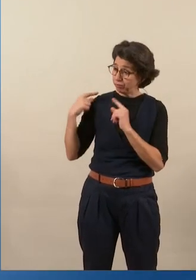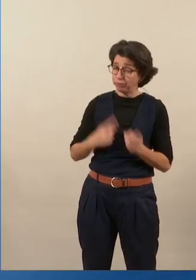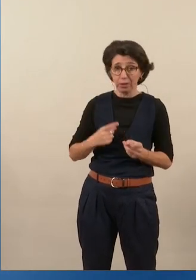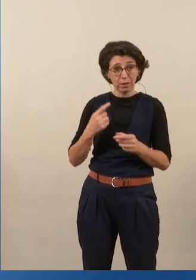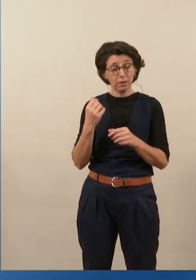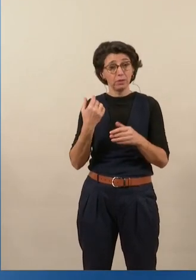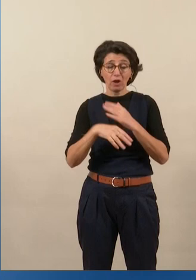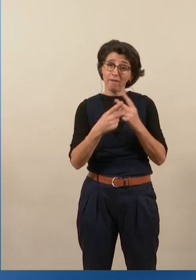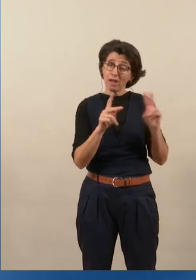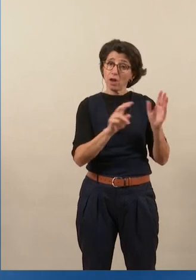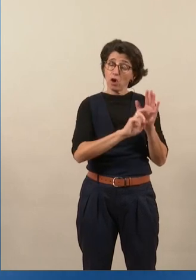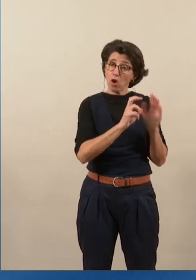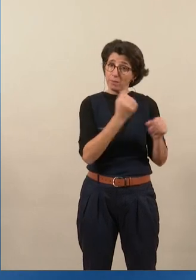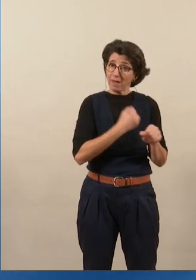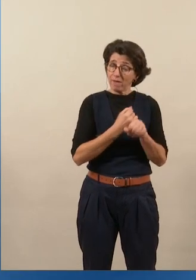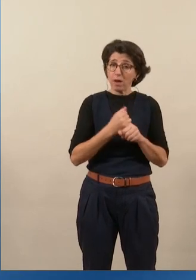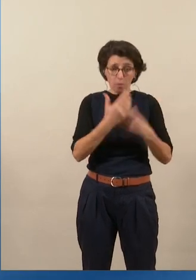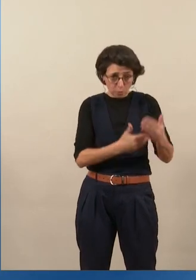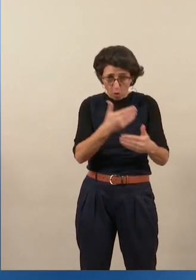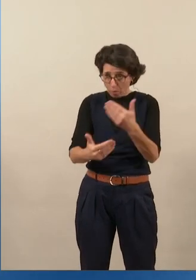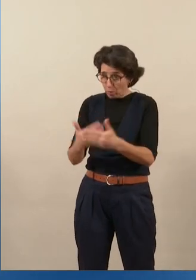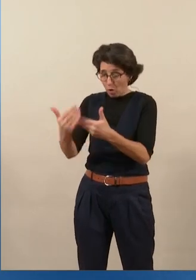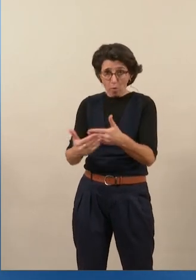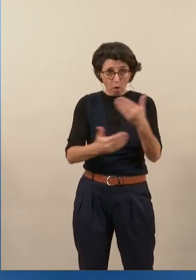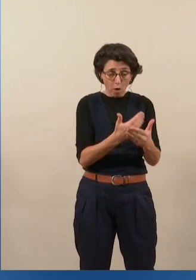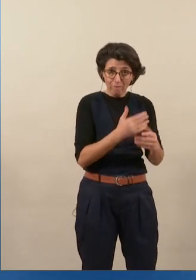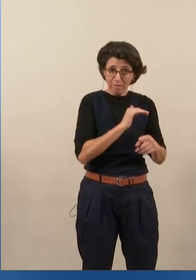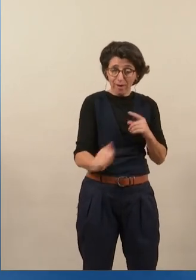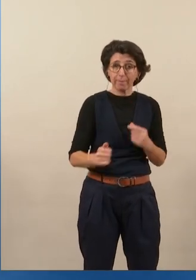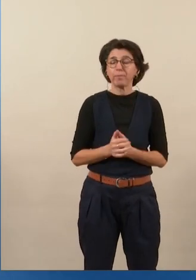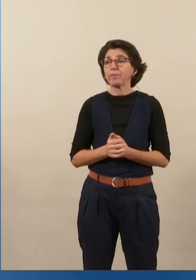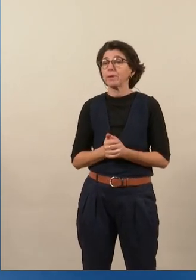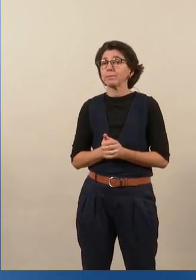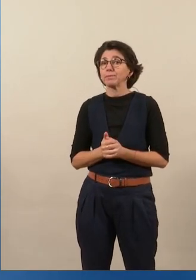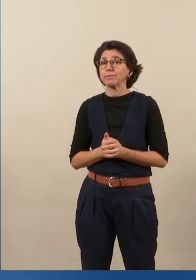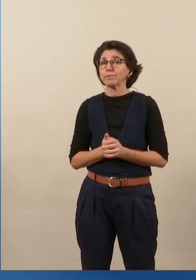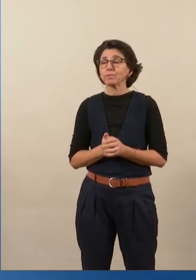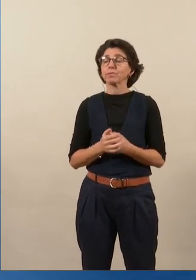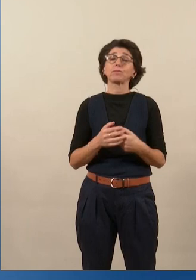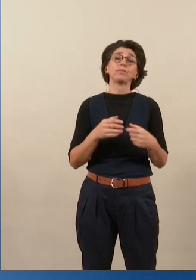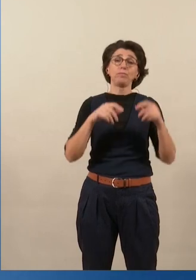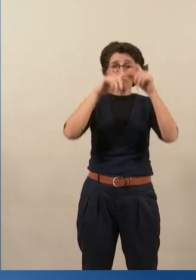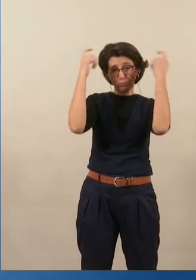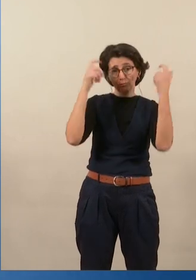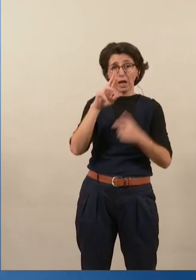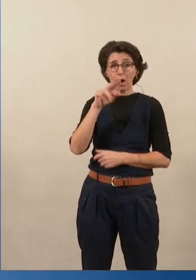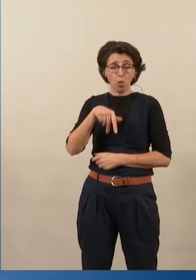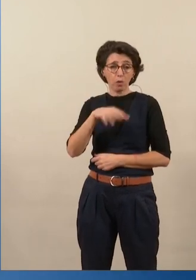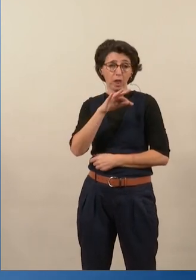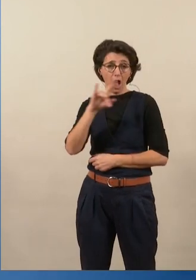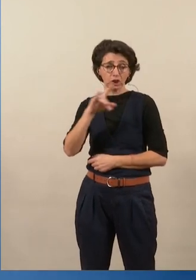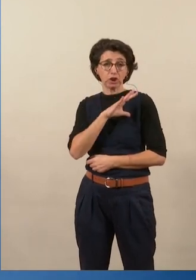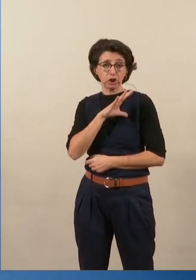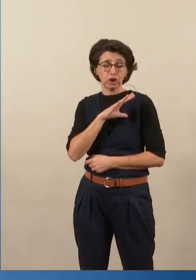avait pu à force de punugiaacité être mise au sage 10 mois car elle est reconnu RQTH mais vous avez décidé